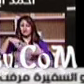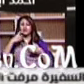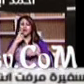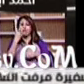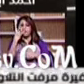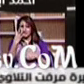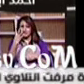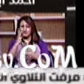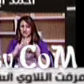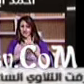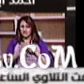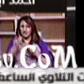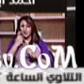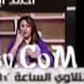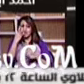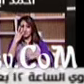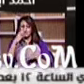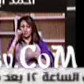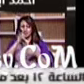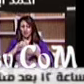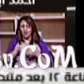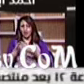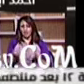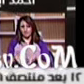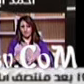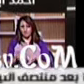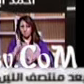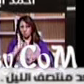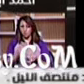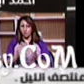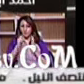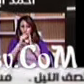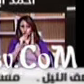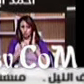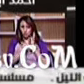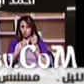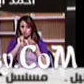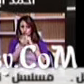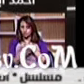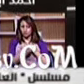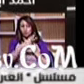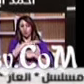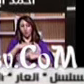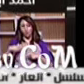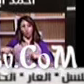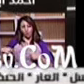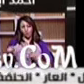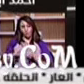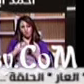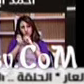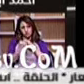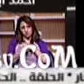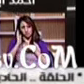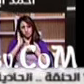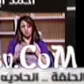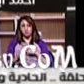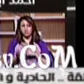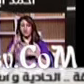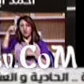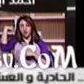اكتسح الانتخابات غير الدستور و غير وغير الحكومه بالكامل وكمان اوقف رئيس الجمهوريه